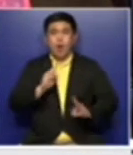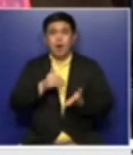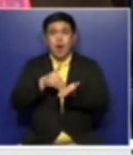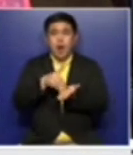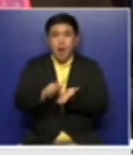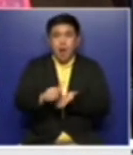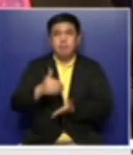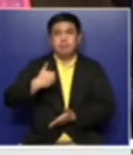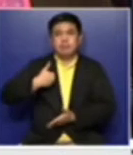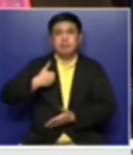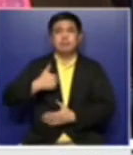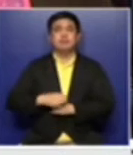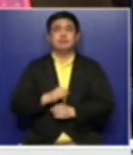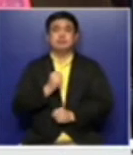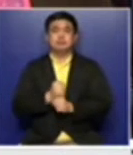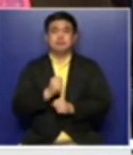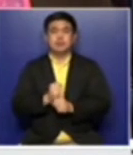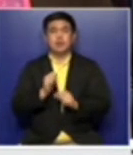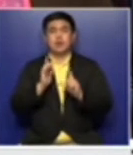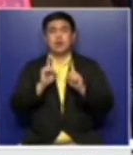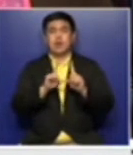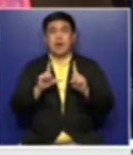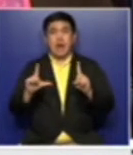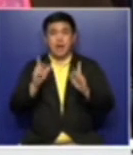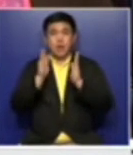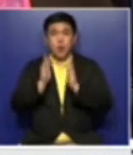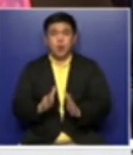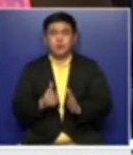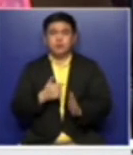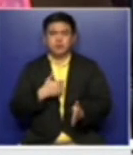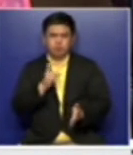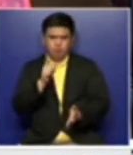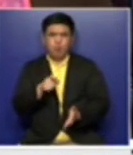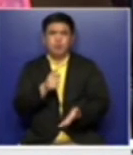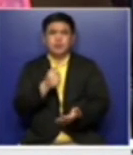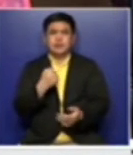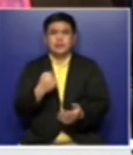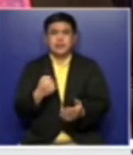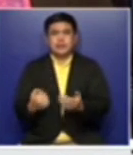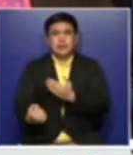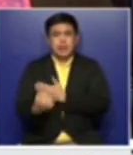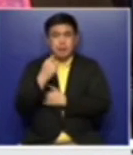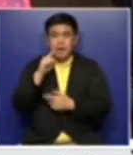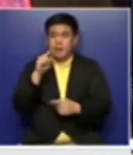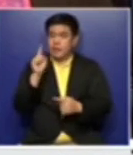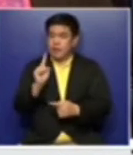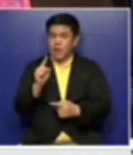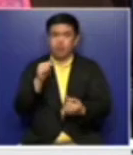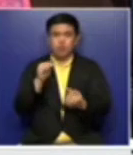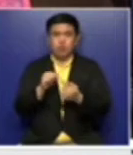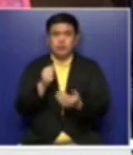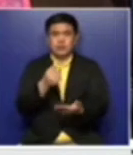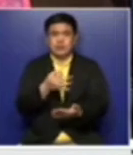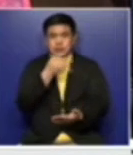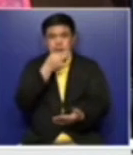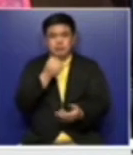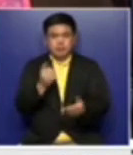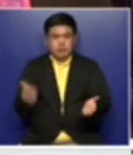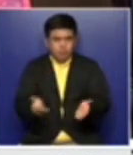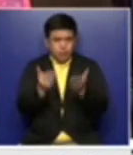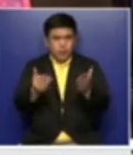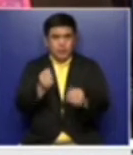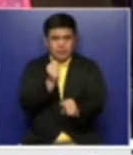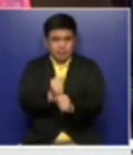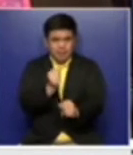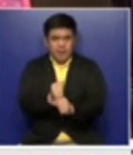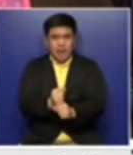ครับให้มีโอกาสได้มาร่วมสร้างงานร่วมสร้างรายได้รวมทั้งสนับสนุนส่งเสริมให้ผู้ประ